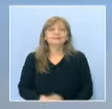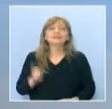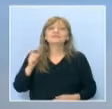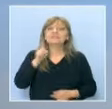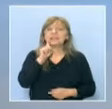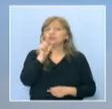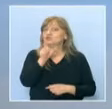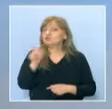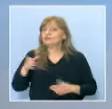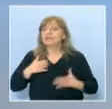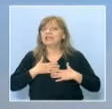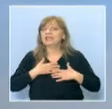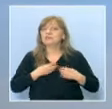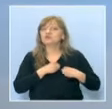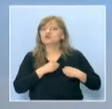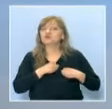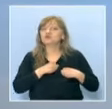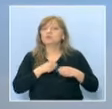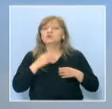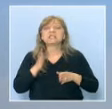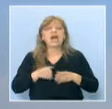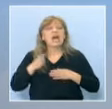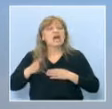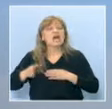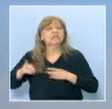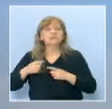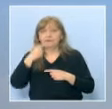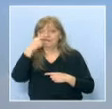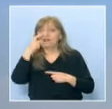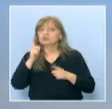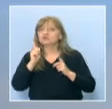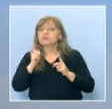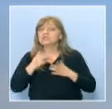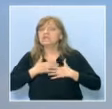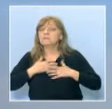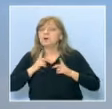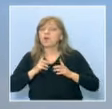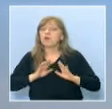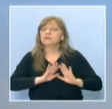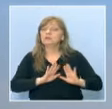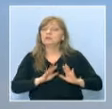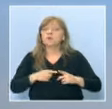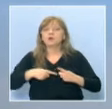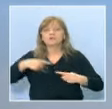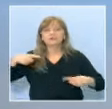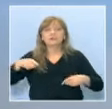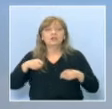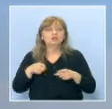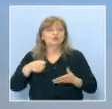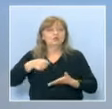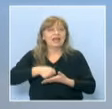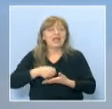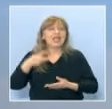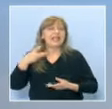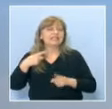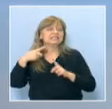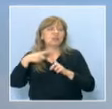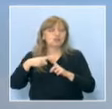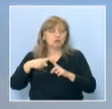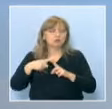Всеки човек има чувство за ритъм. Важното е да има кой да му помогне да го развие. На това залага обичаната наша изпълнителка Елица